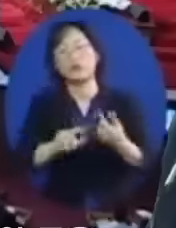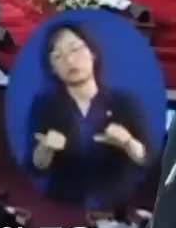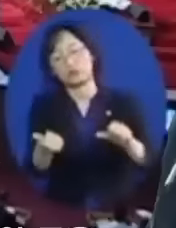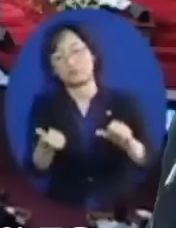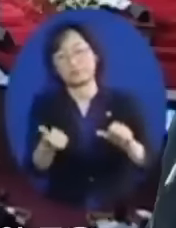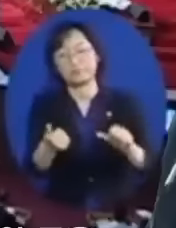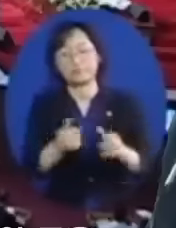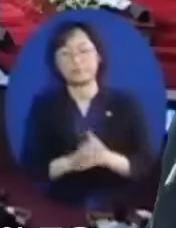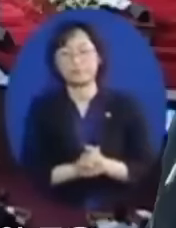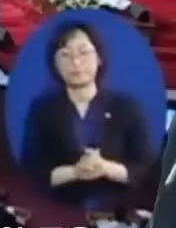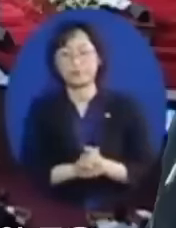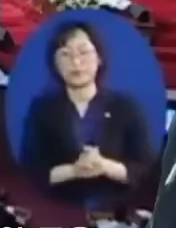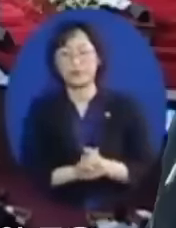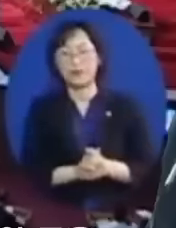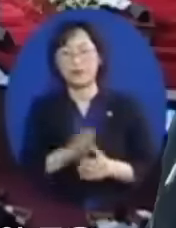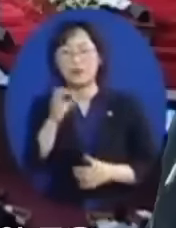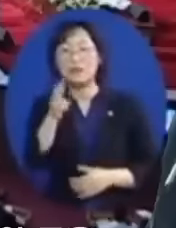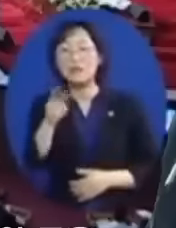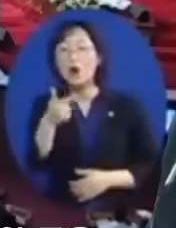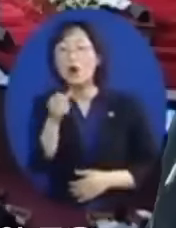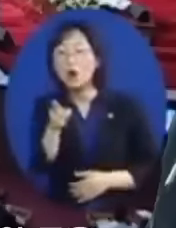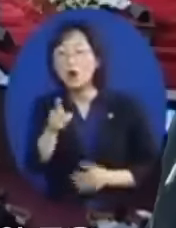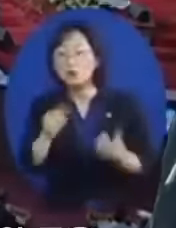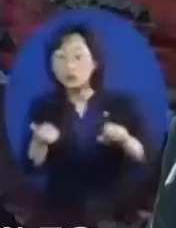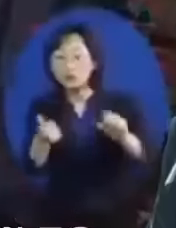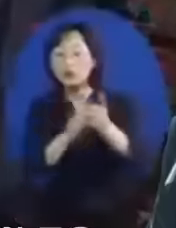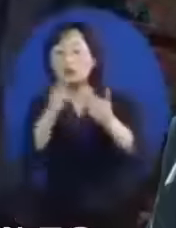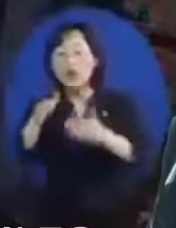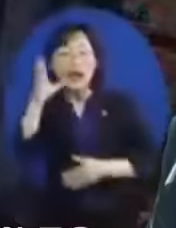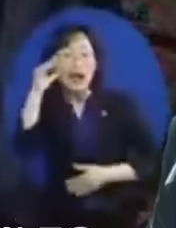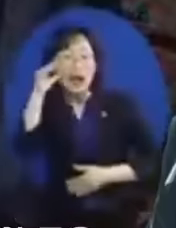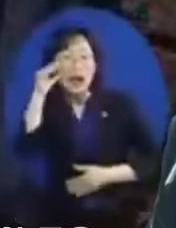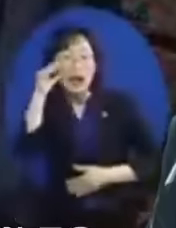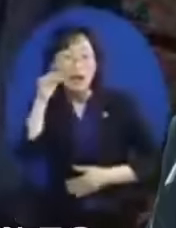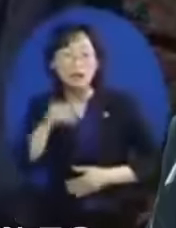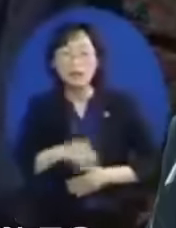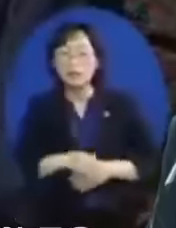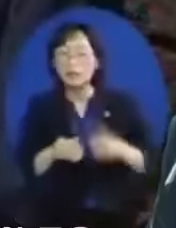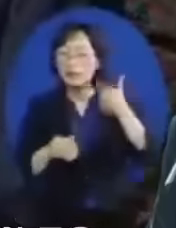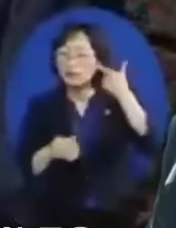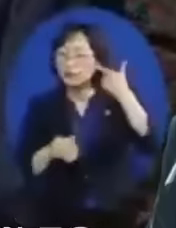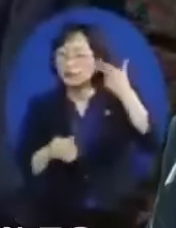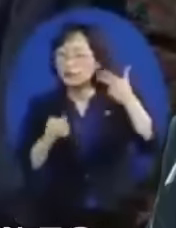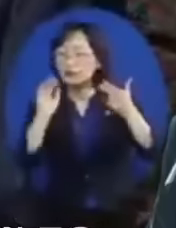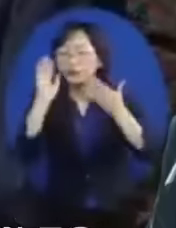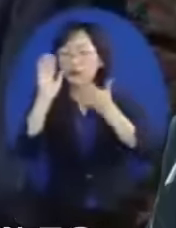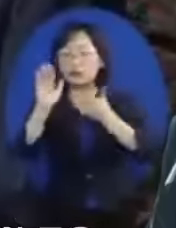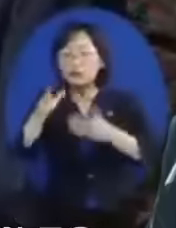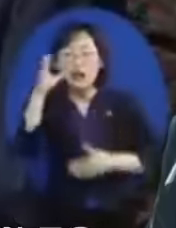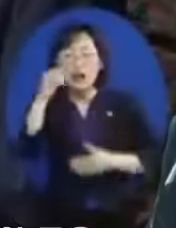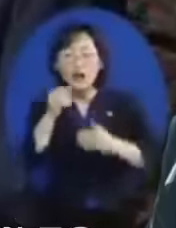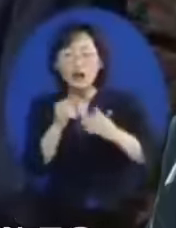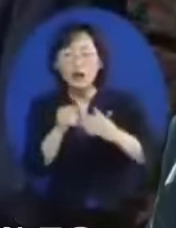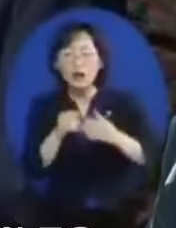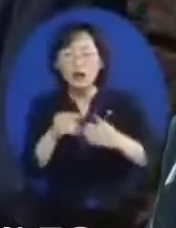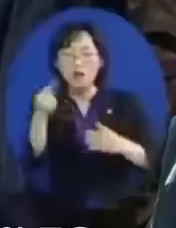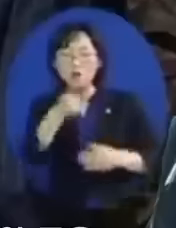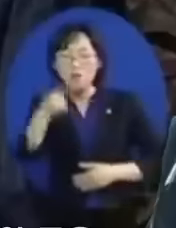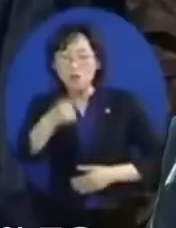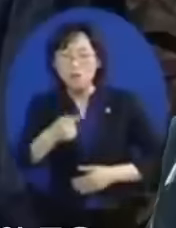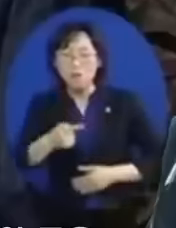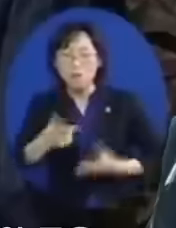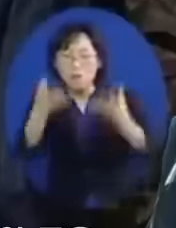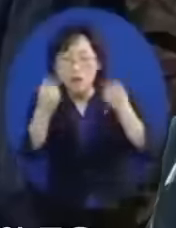죽습니다. 연어가 죽고 난 다음에 그 알이 60일이 지나면 그 알에서 수백 수천 마리의